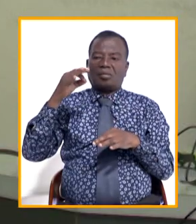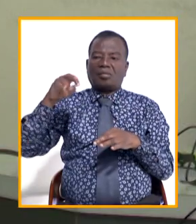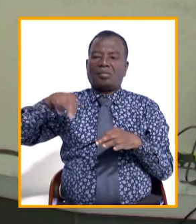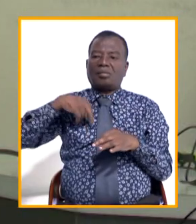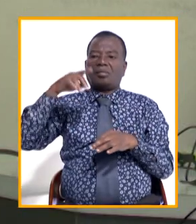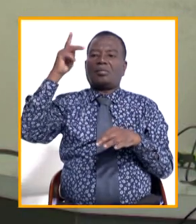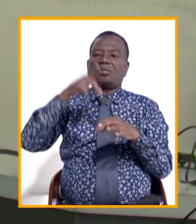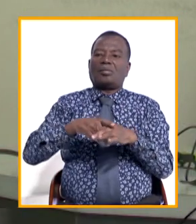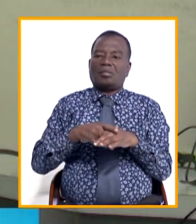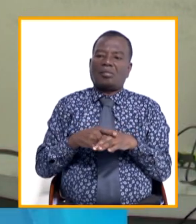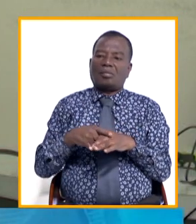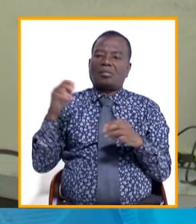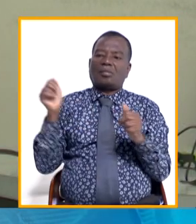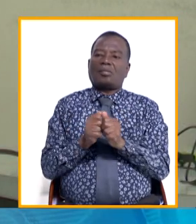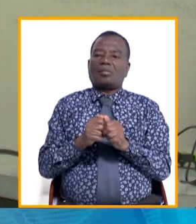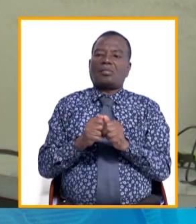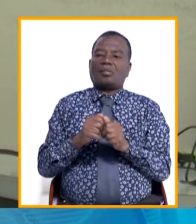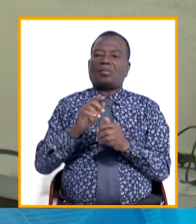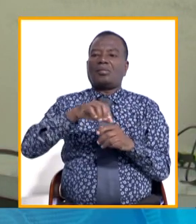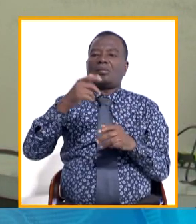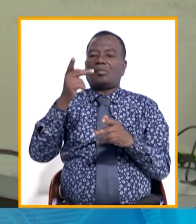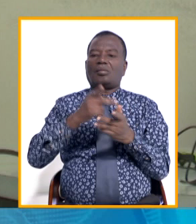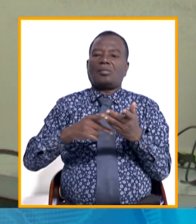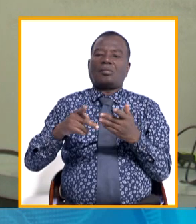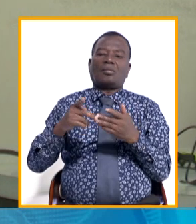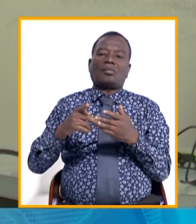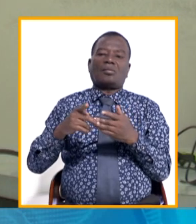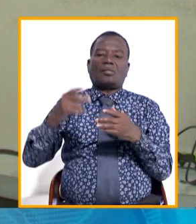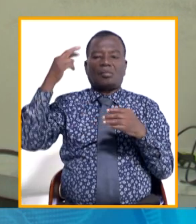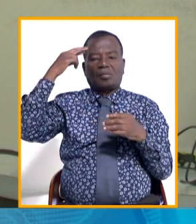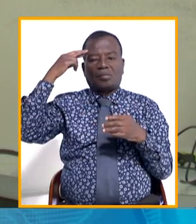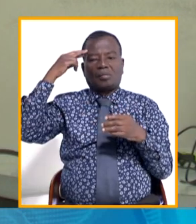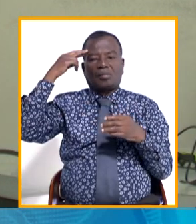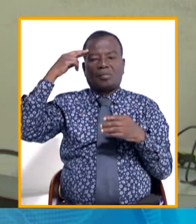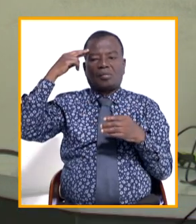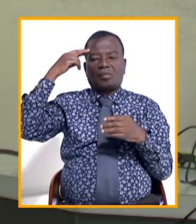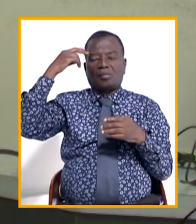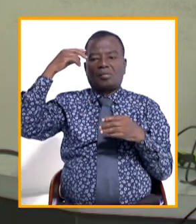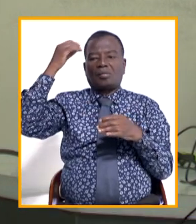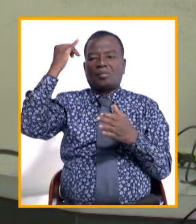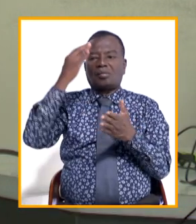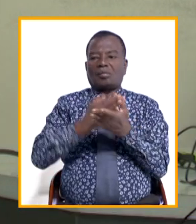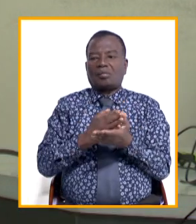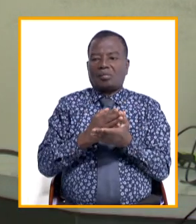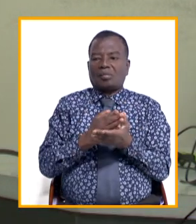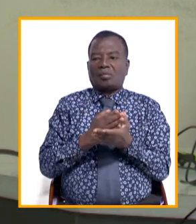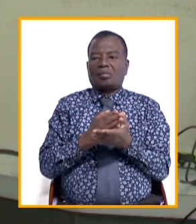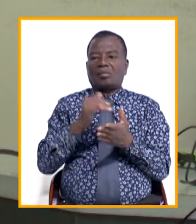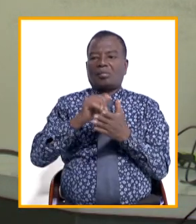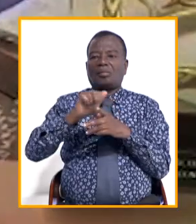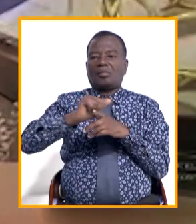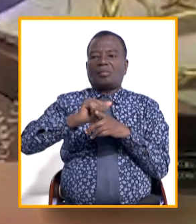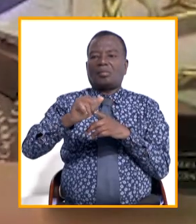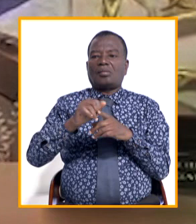Nous participons avec les autres partis politiques à la réflexion pour mettre fin à cette